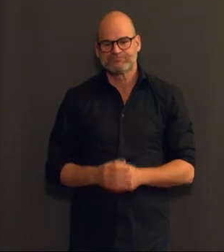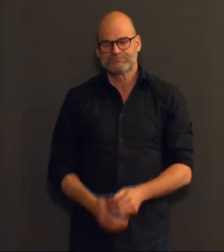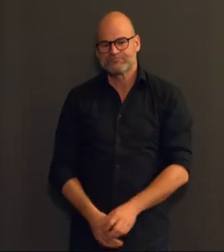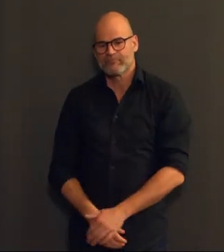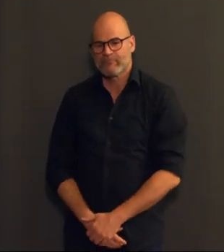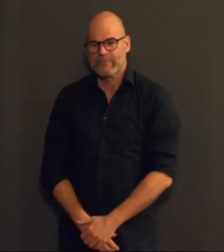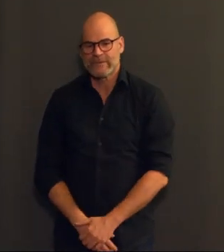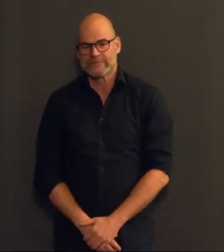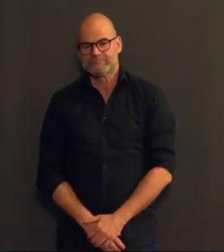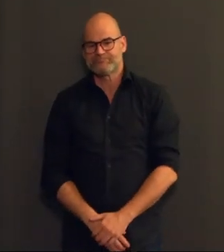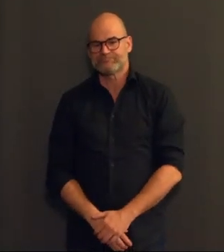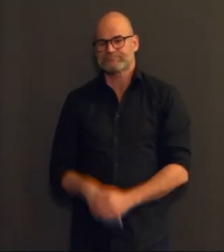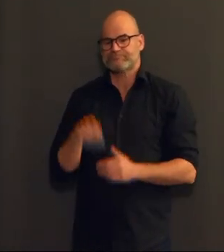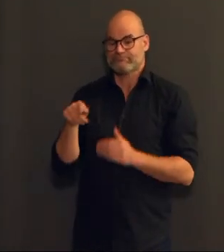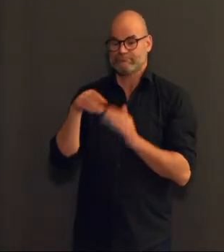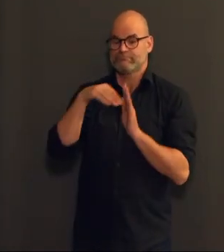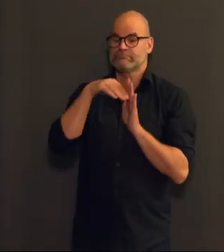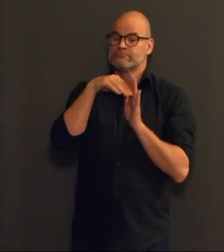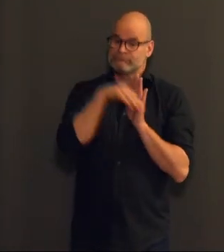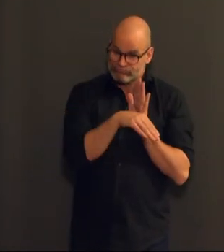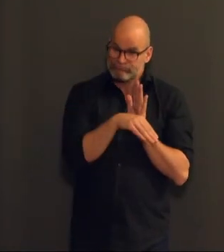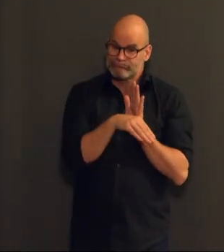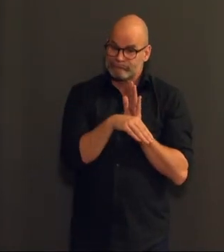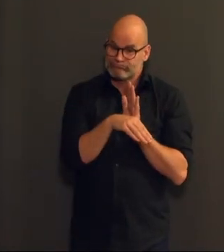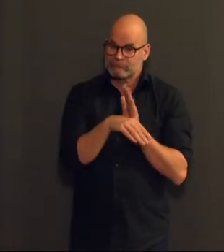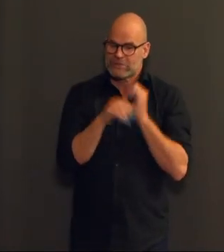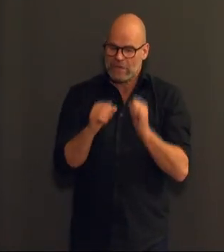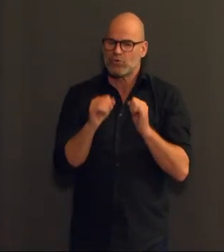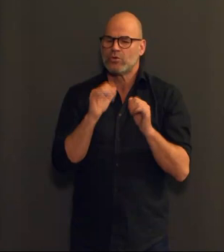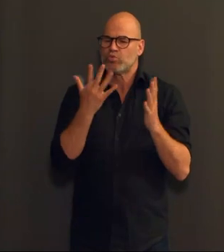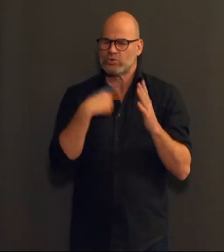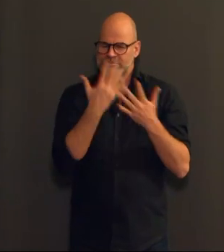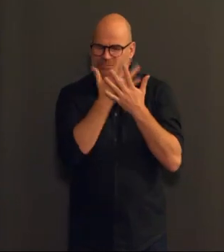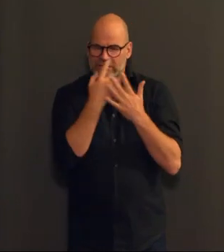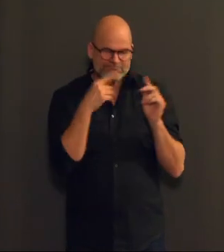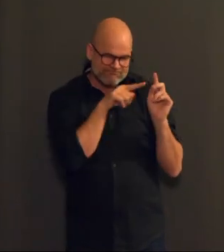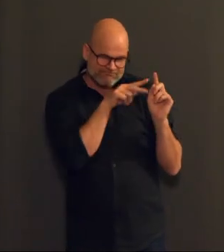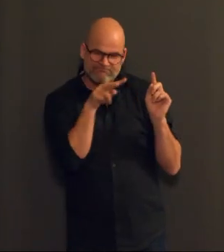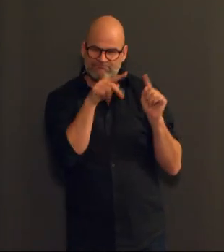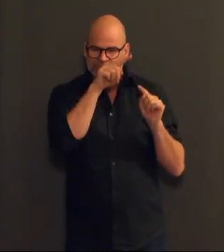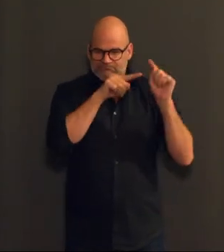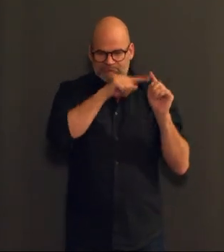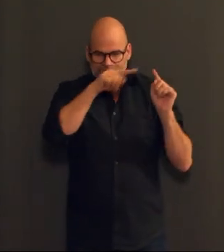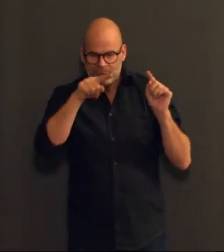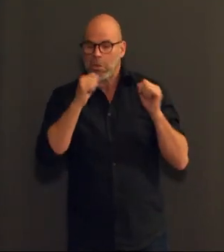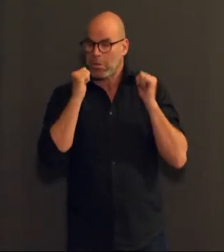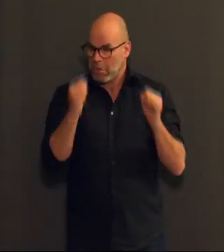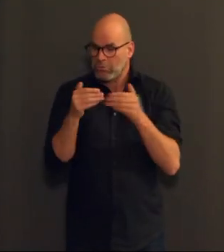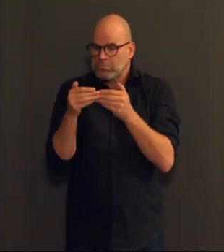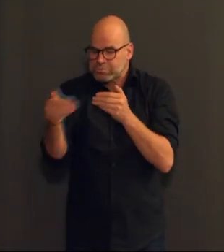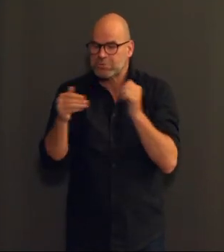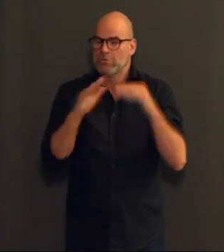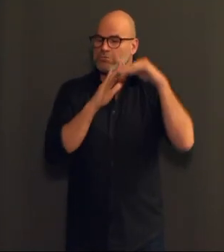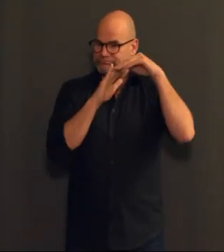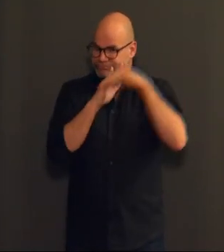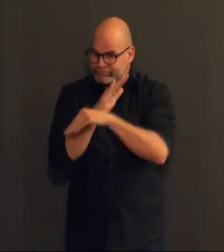scherpe daling is mogelijk. Modellen tonen dat dat kan. Perspectief voor versoepeling blijft overeind. En dat is mogelijk door